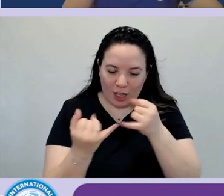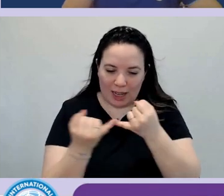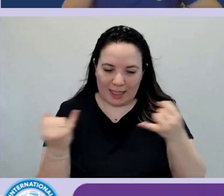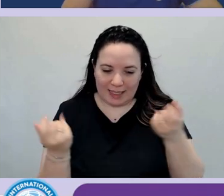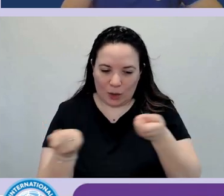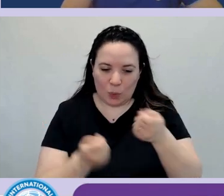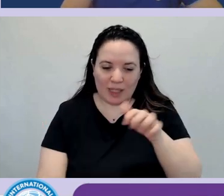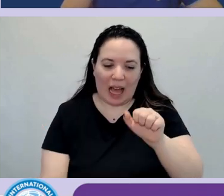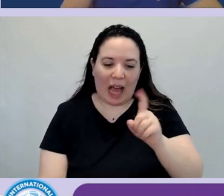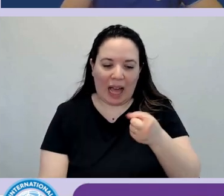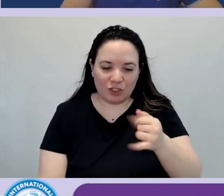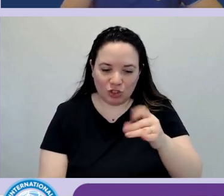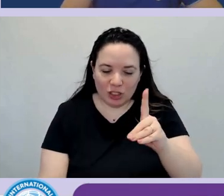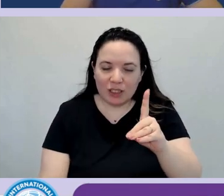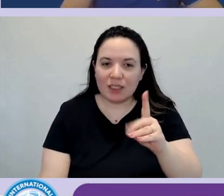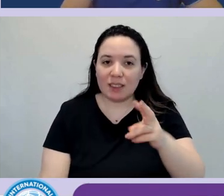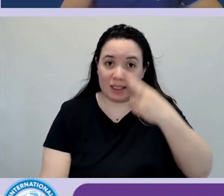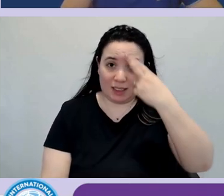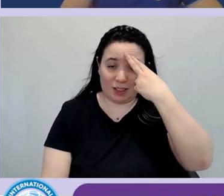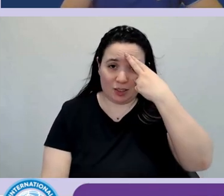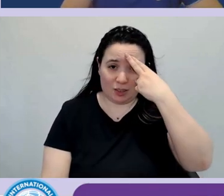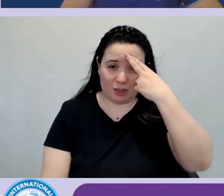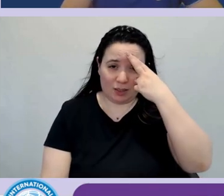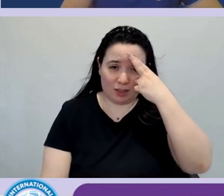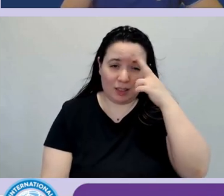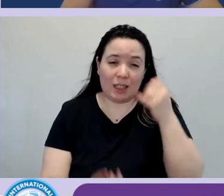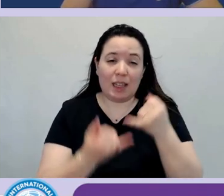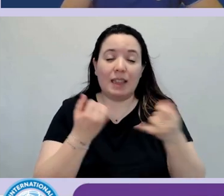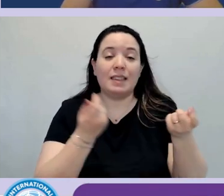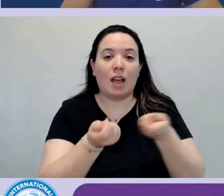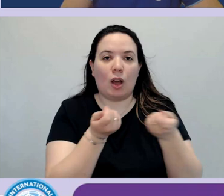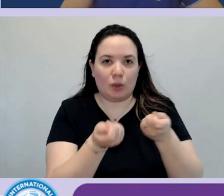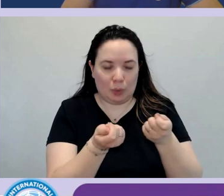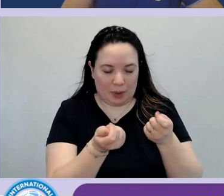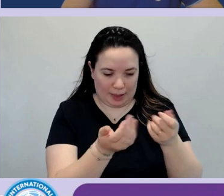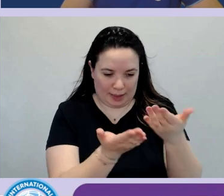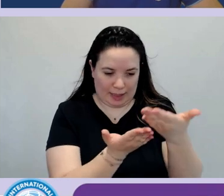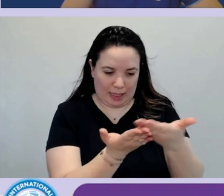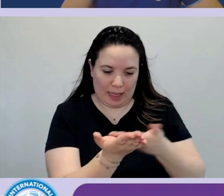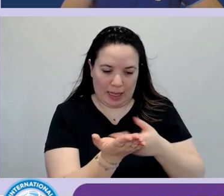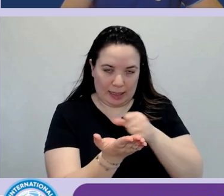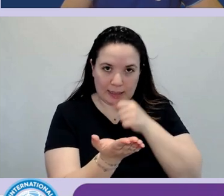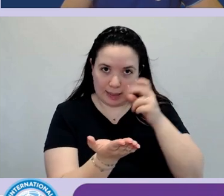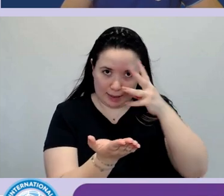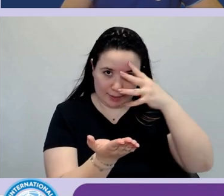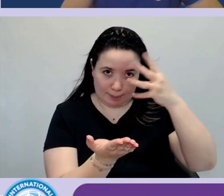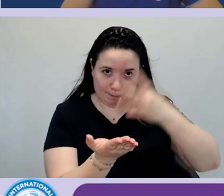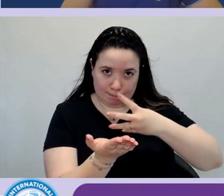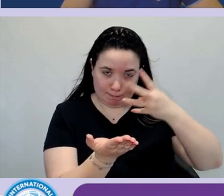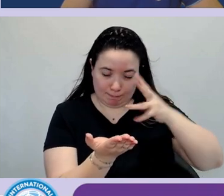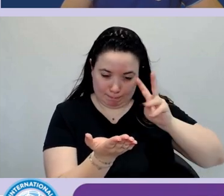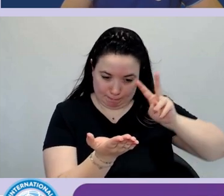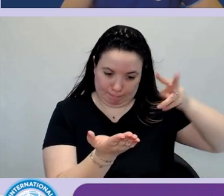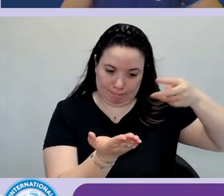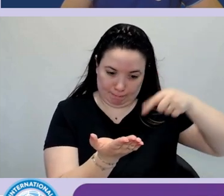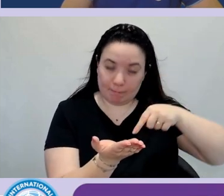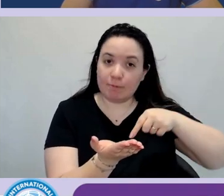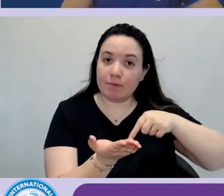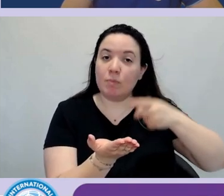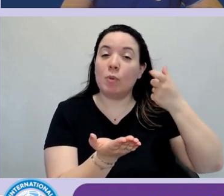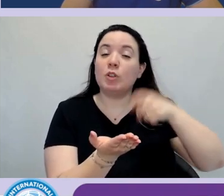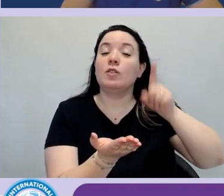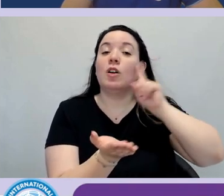linee guid Agi ricordi i amci che sono sibilline perché se io Leggo con attenzione lì c'è